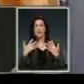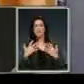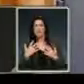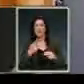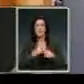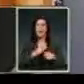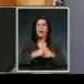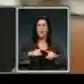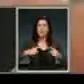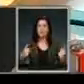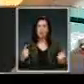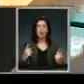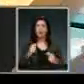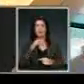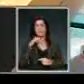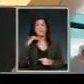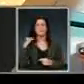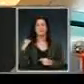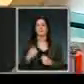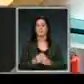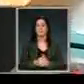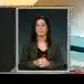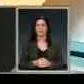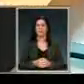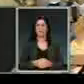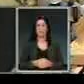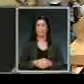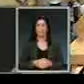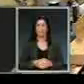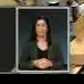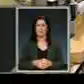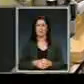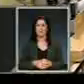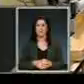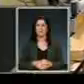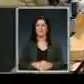שונות. כאן יד אחת. מוכן?